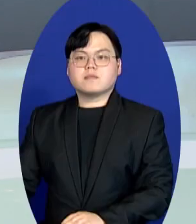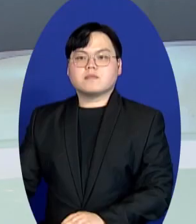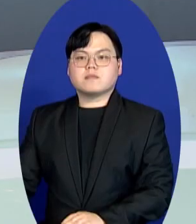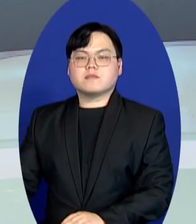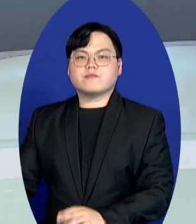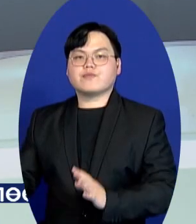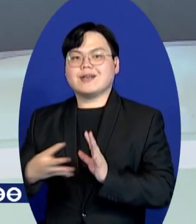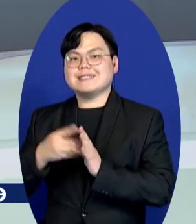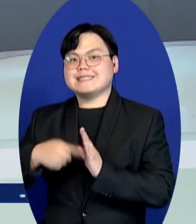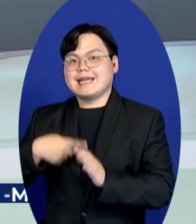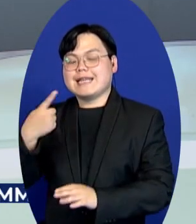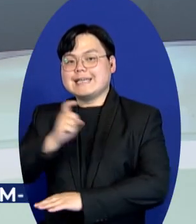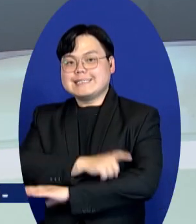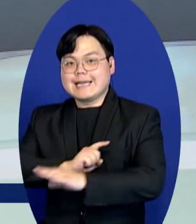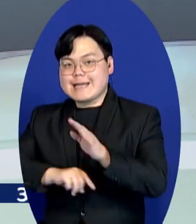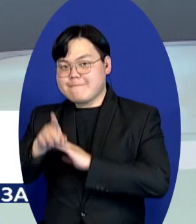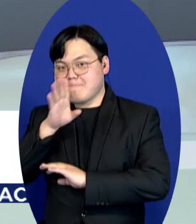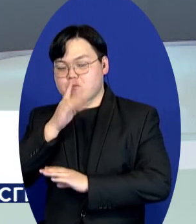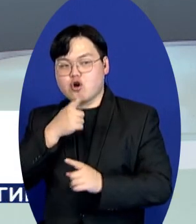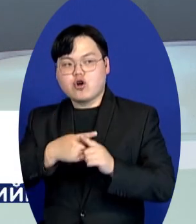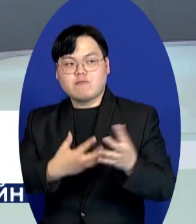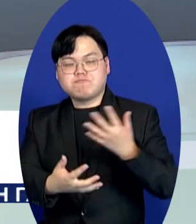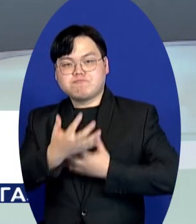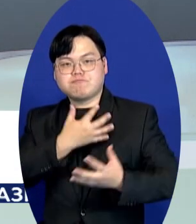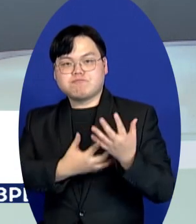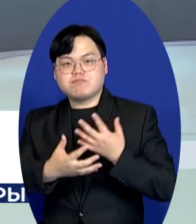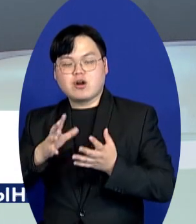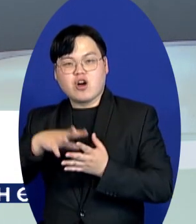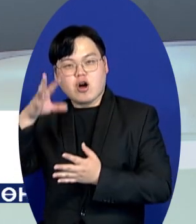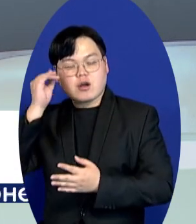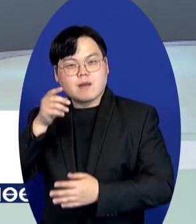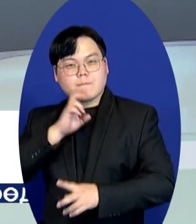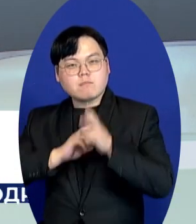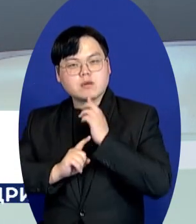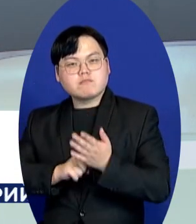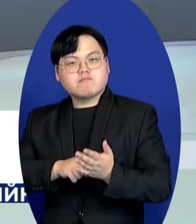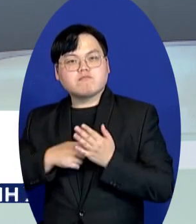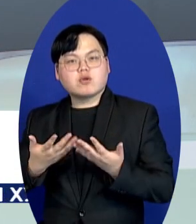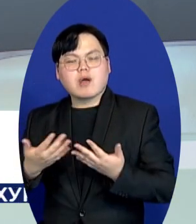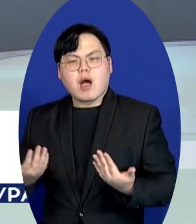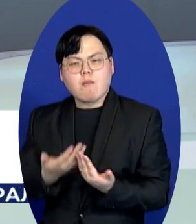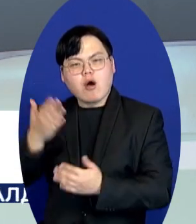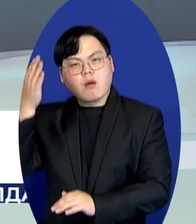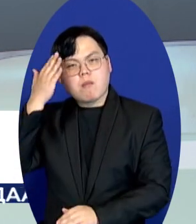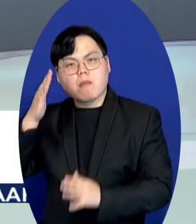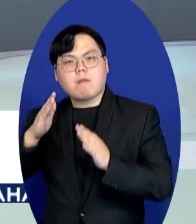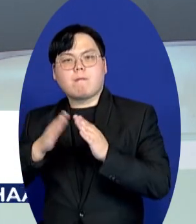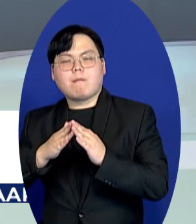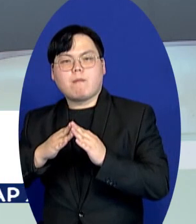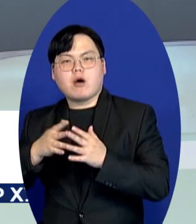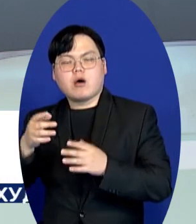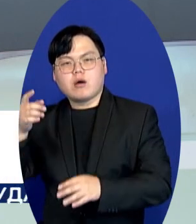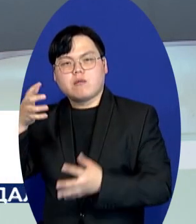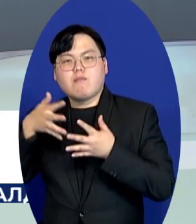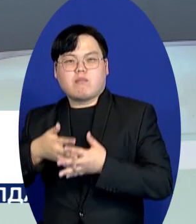Хичээлийн шинжил эхлэлтэд зэрэгцээд хөдөө орон нутгаас суралцж байгаа оюутнуудын өмнө хамгийн их тулгамддаг асуудлын нэг бол амьдрах байр, орон сууцны асуудал.